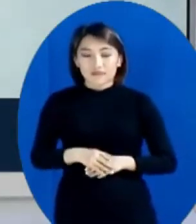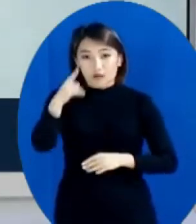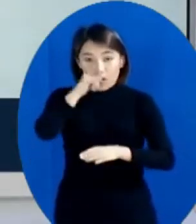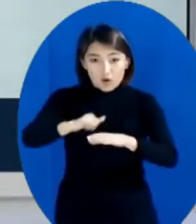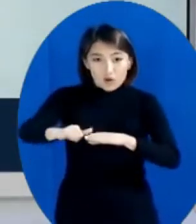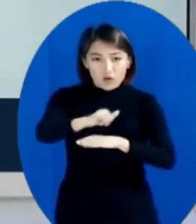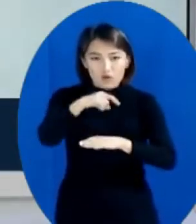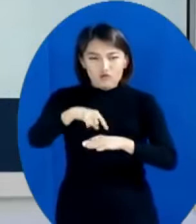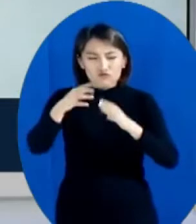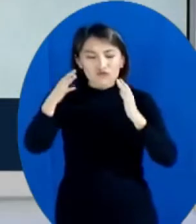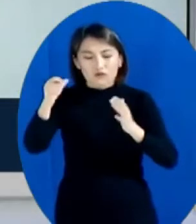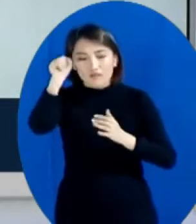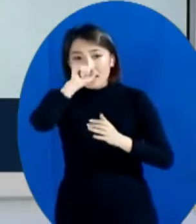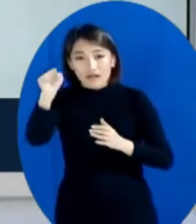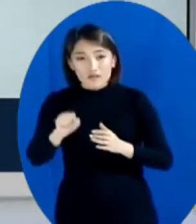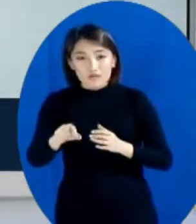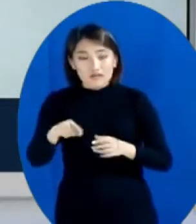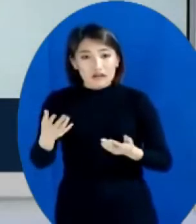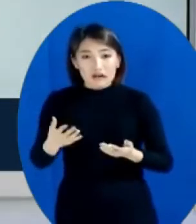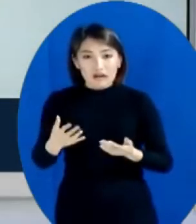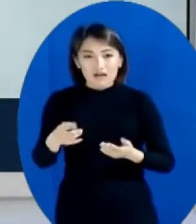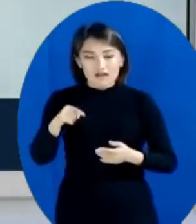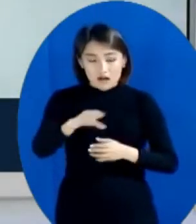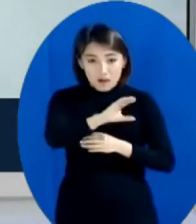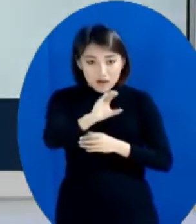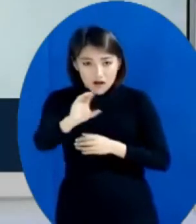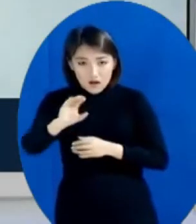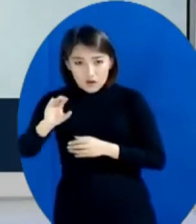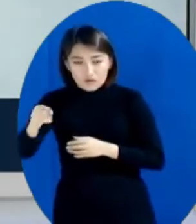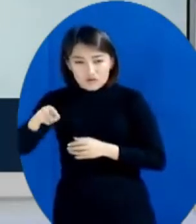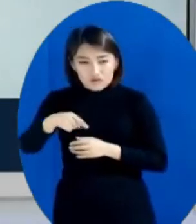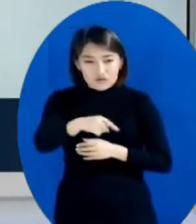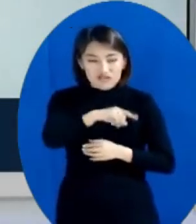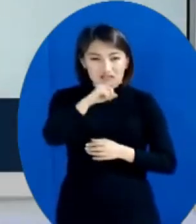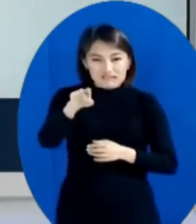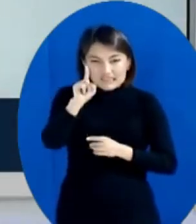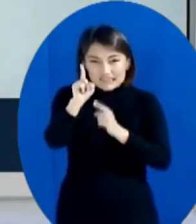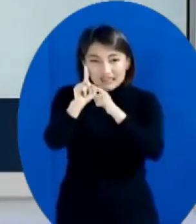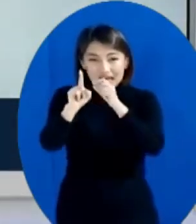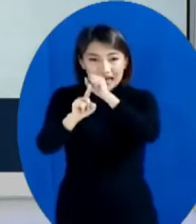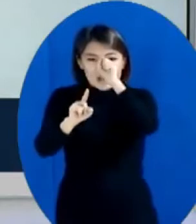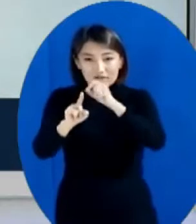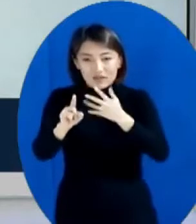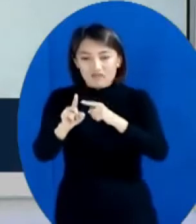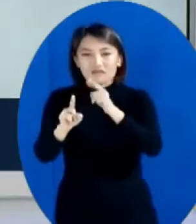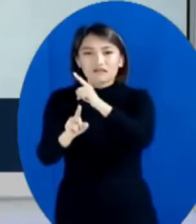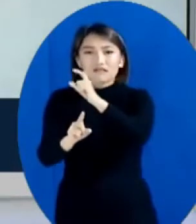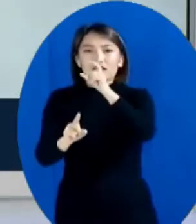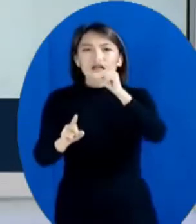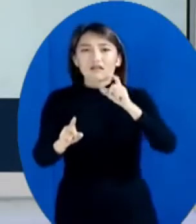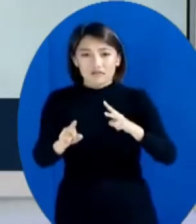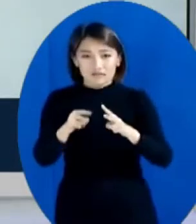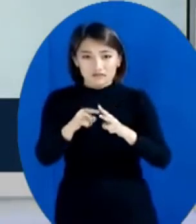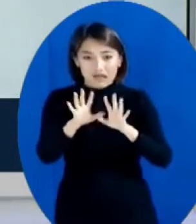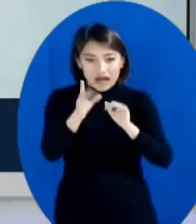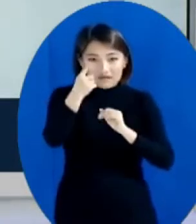Монгол улсын хамгийн том асуудал болоод байгаа тийм ээ. Бүх аж ахуй нэгжүүдийн хувьд номер нэг асуудал болсон энэ зээлийн хүүгээ 11, 12